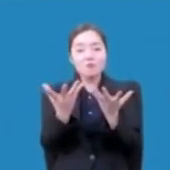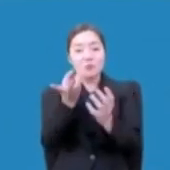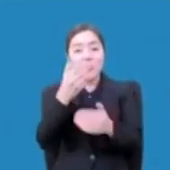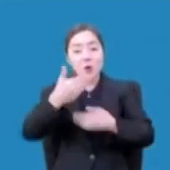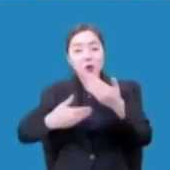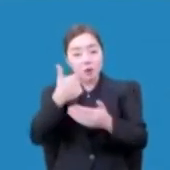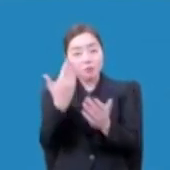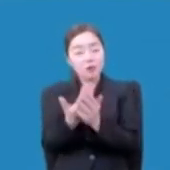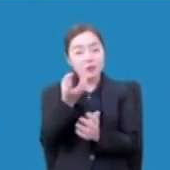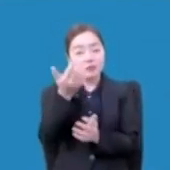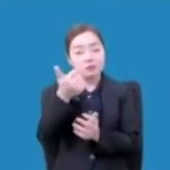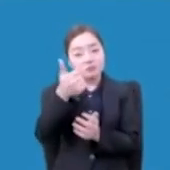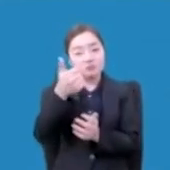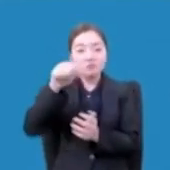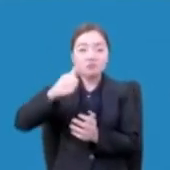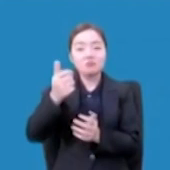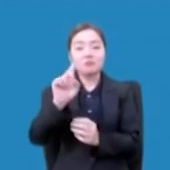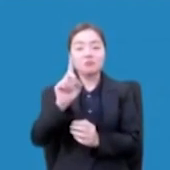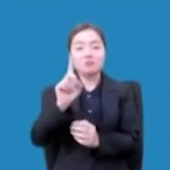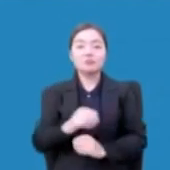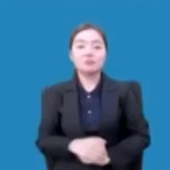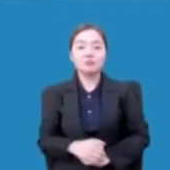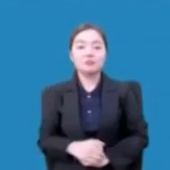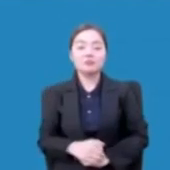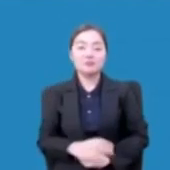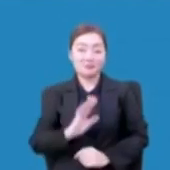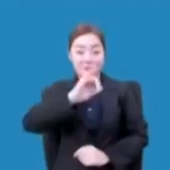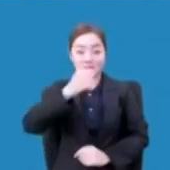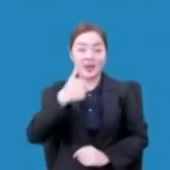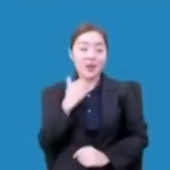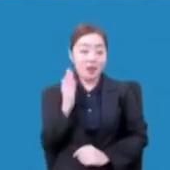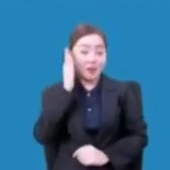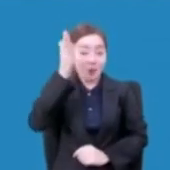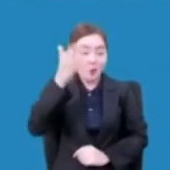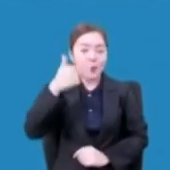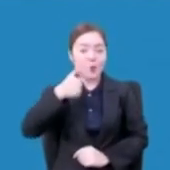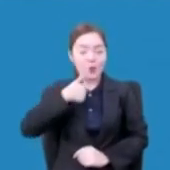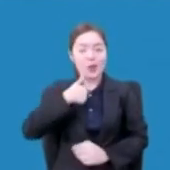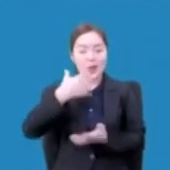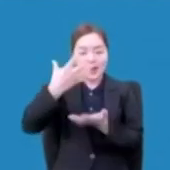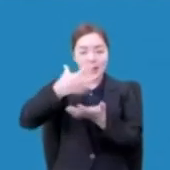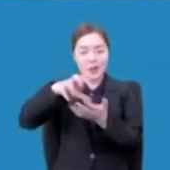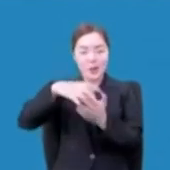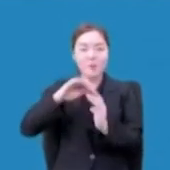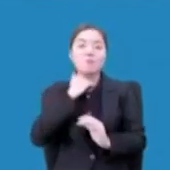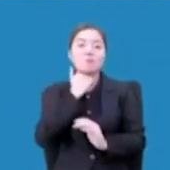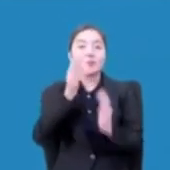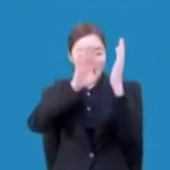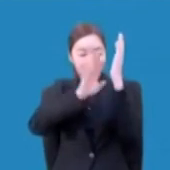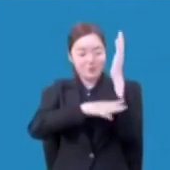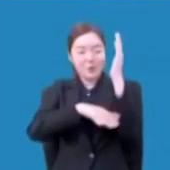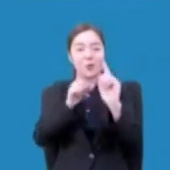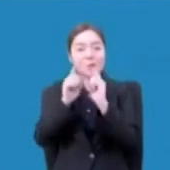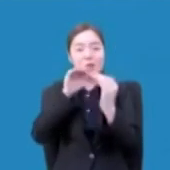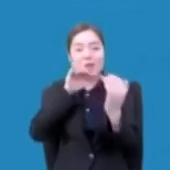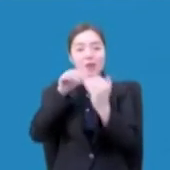ดีบ่น้อยครับและในอนาคตผมก็อาจจะเล่าข่าวเป็นภาษาถิ่นกับพี่น้องชาวใต้ได้นะครับ โอ้ทำ